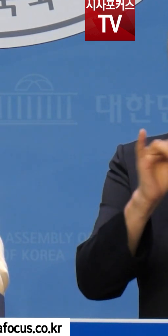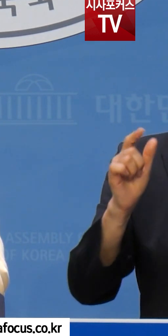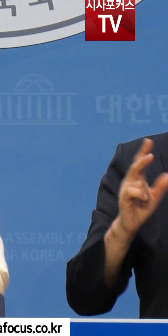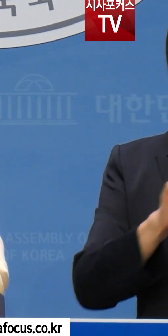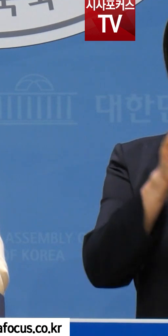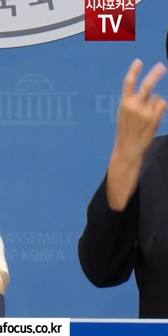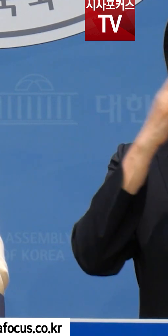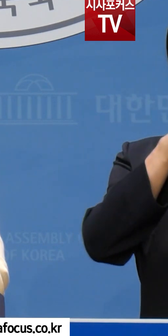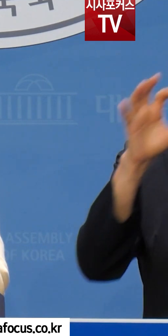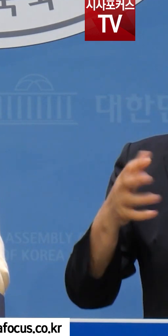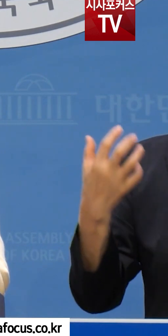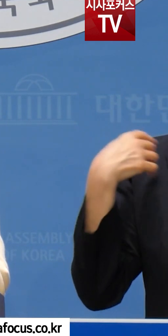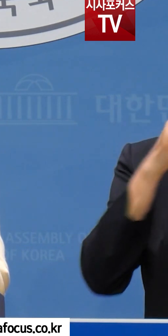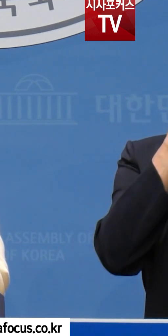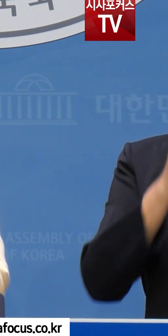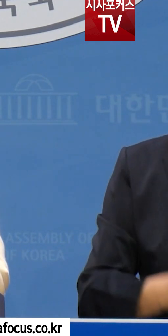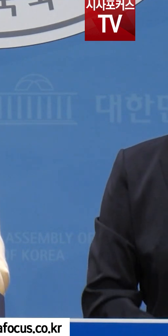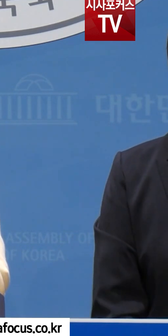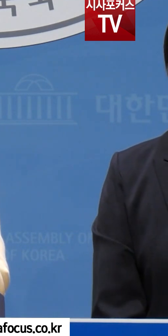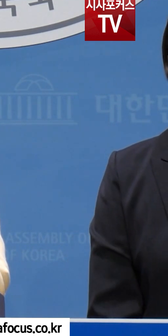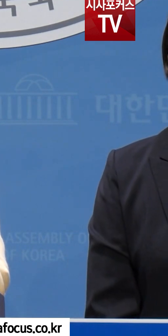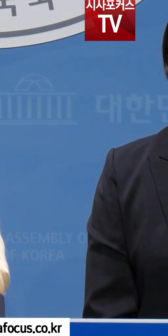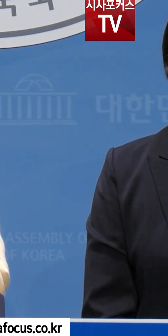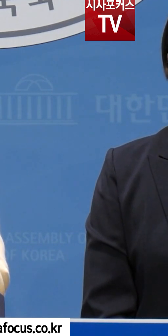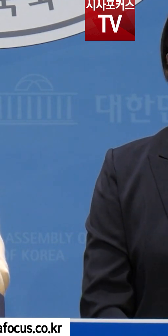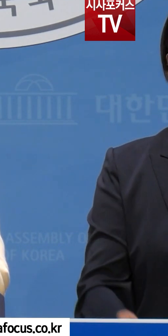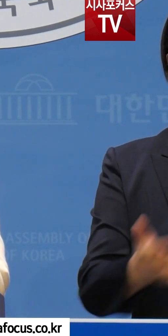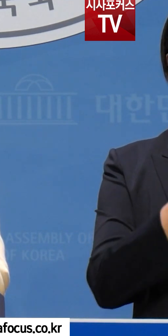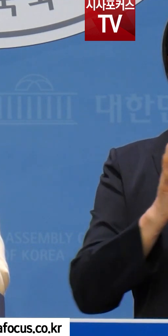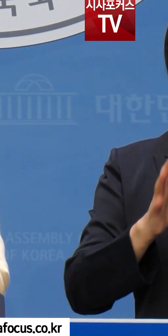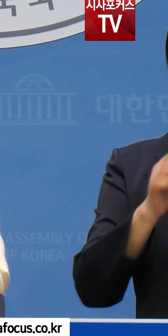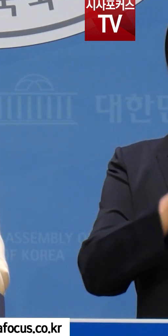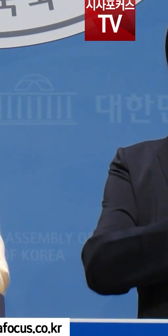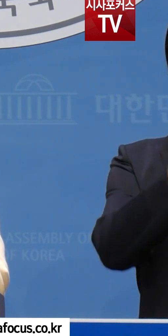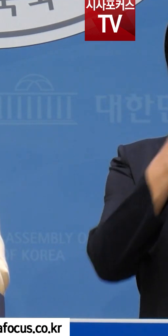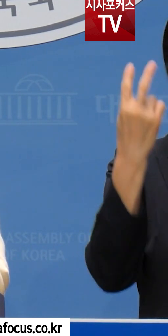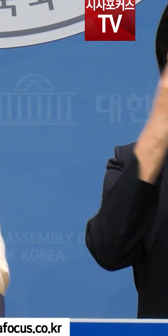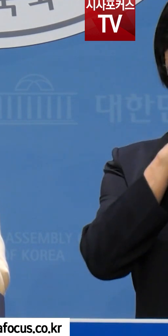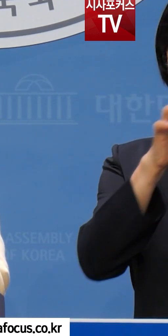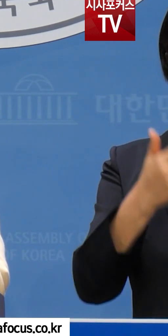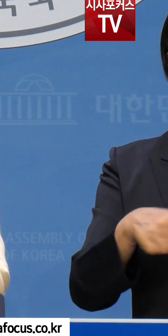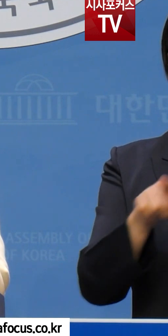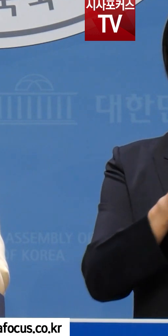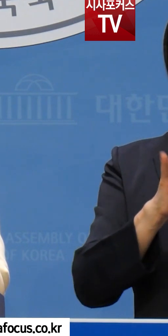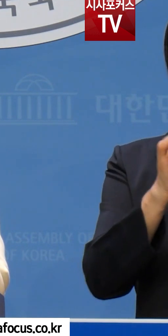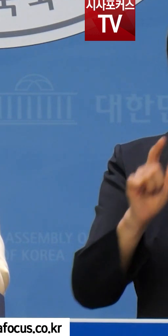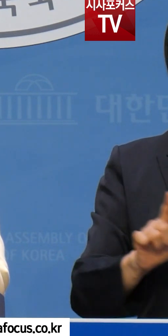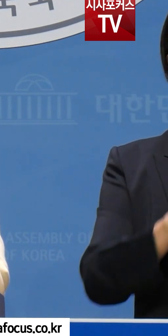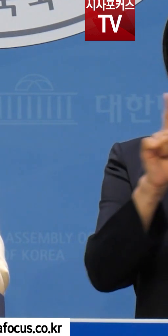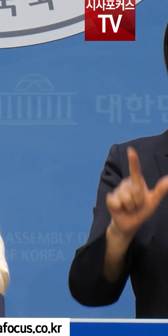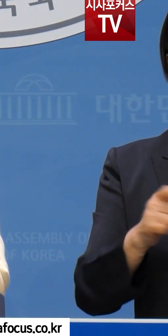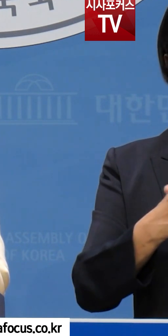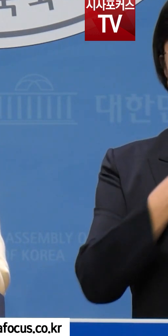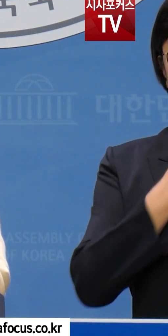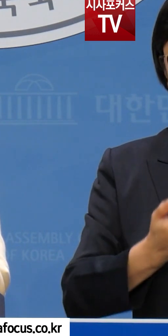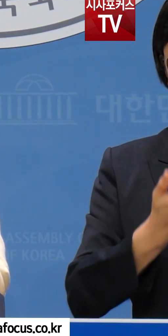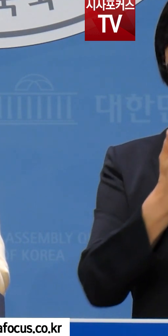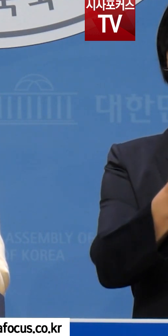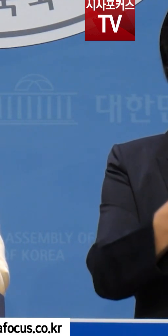수호할 의무가 있기 때문입니다. 이에 나라 국권을 지키기 위해 민생을 희생시키는